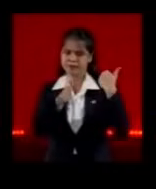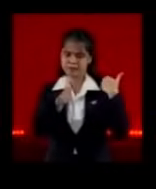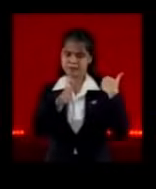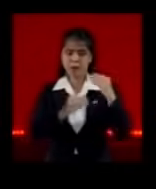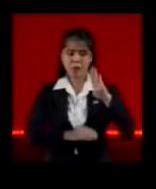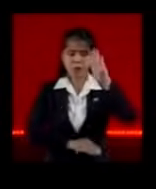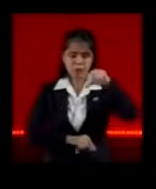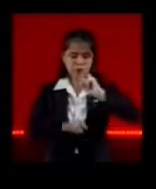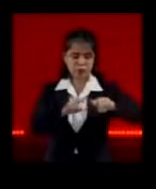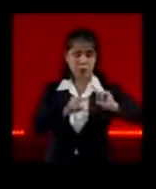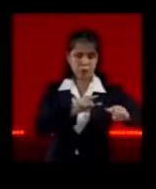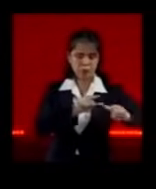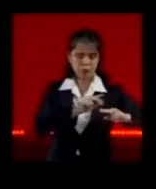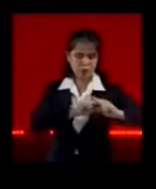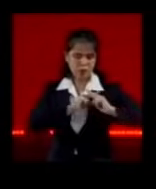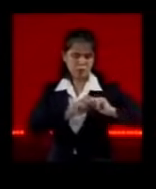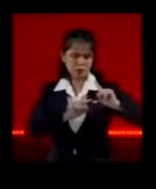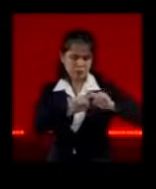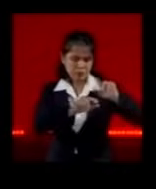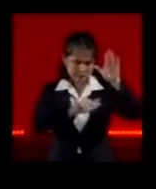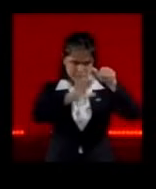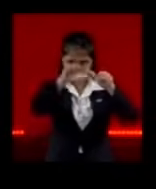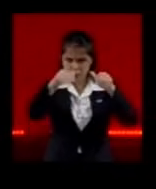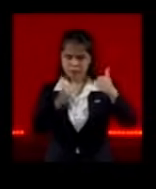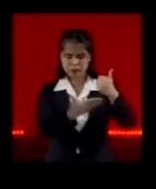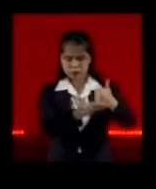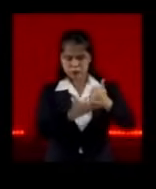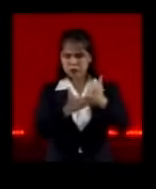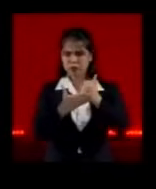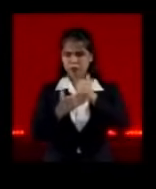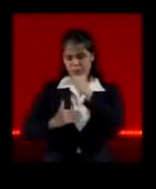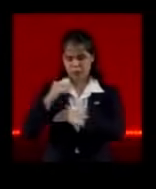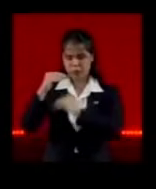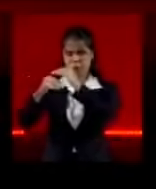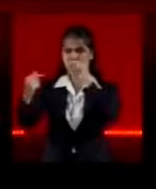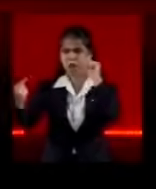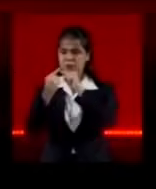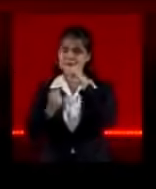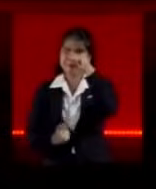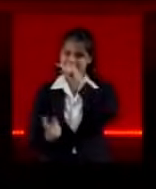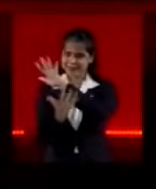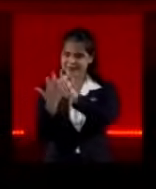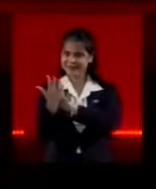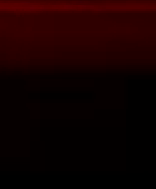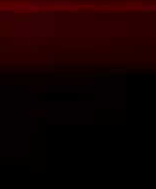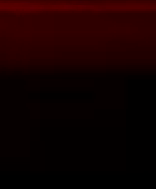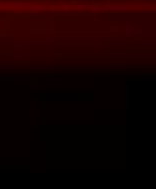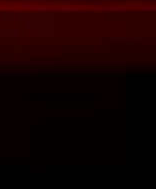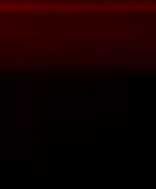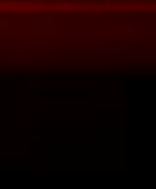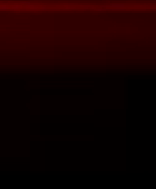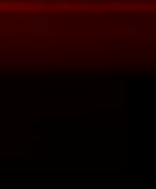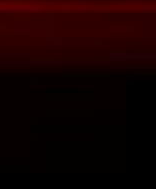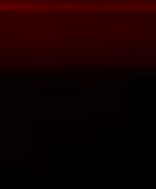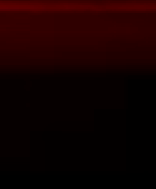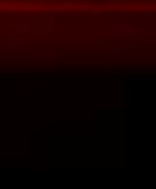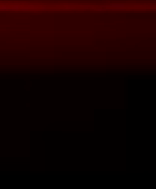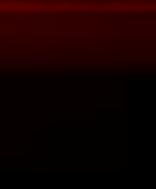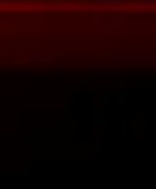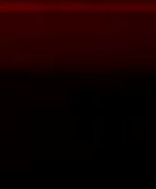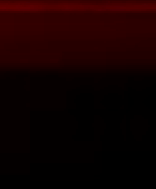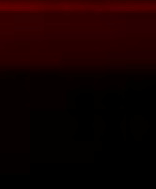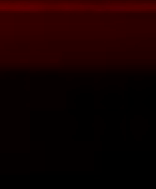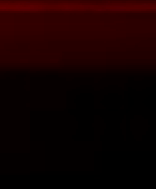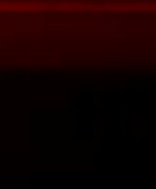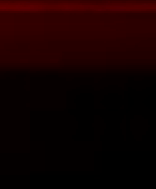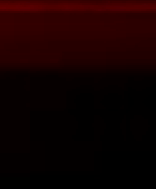อย ใช่ไหมแต่ถ้าเกิดคุณเศรษฐาเป็นนายกที่ไม่ประสบความสำเร็จล่ะ นั่นน่ะสิพี ่ตรงเนี้ยมัน